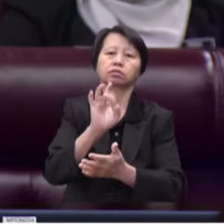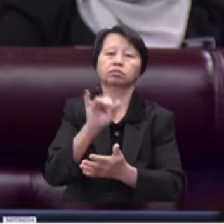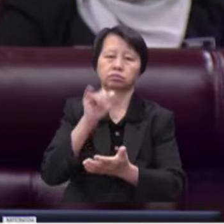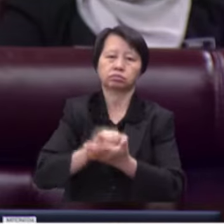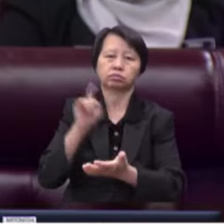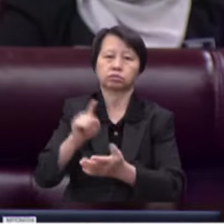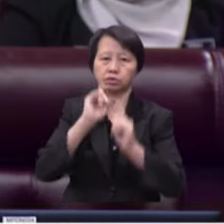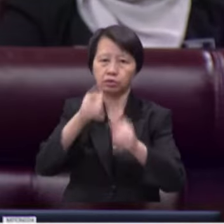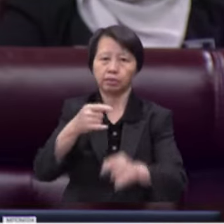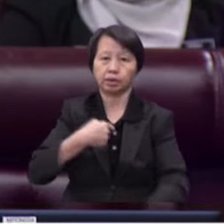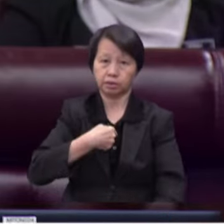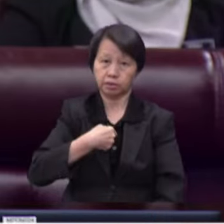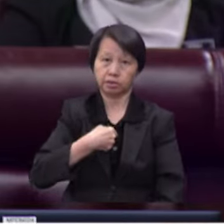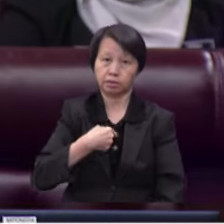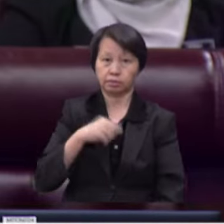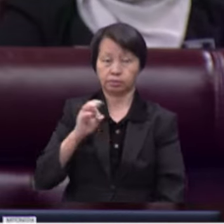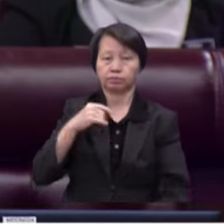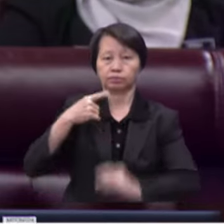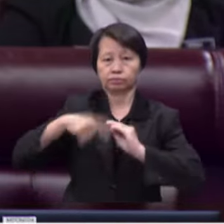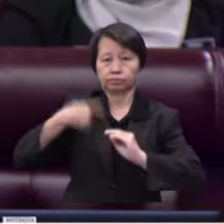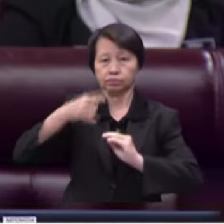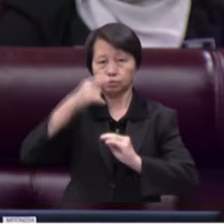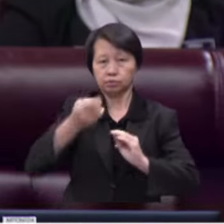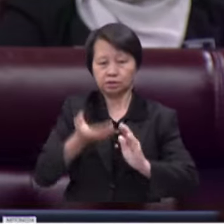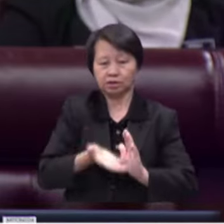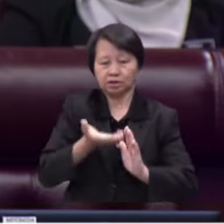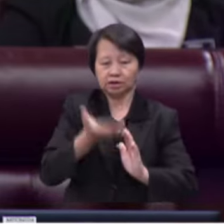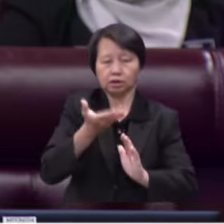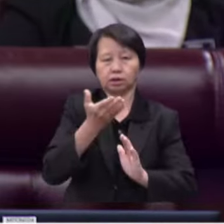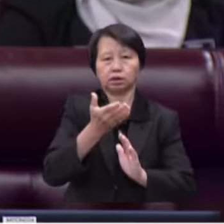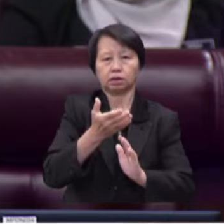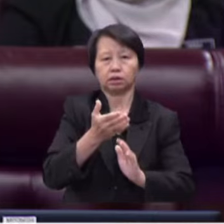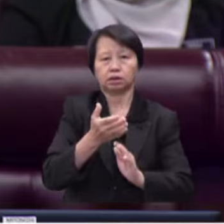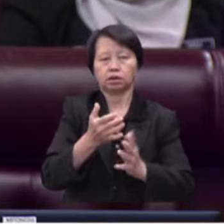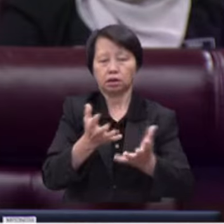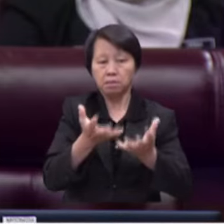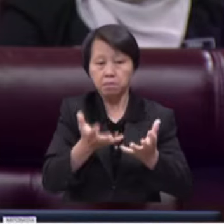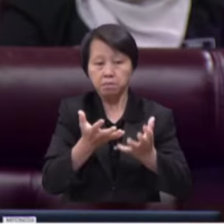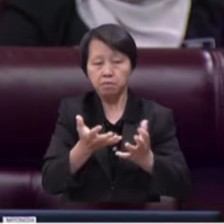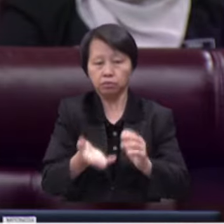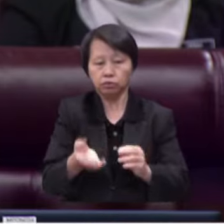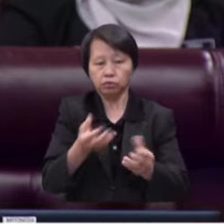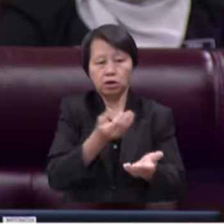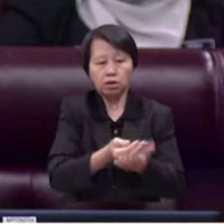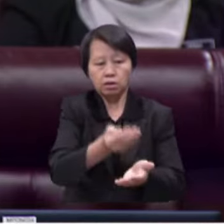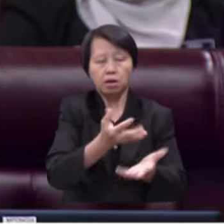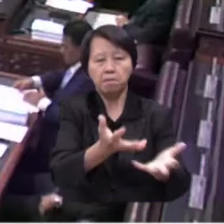jawaban saya mengenai untuk meningkatkan iman terhadap